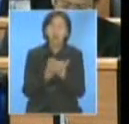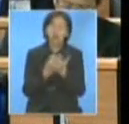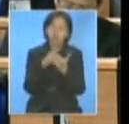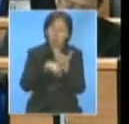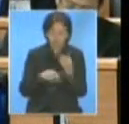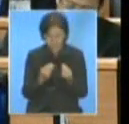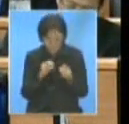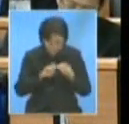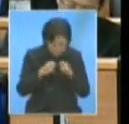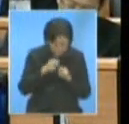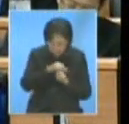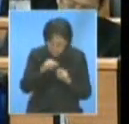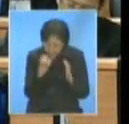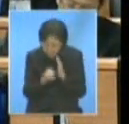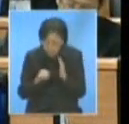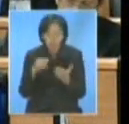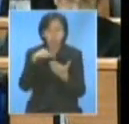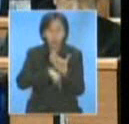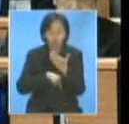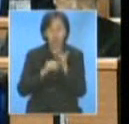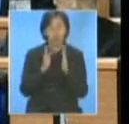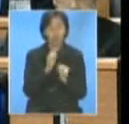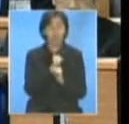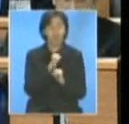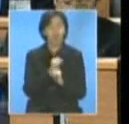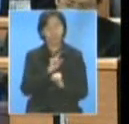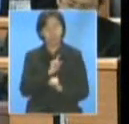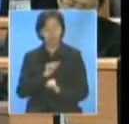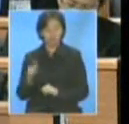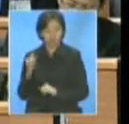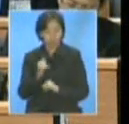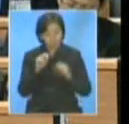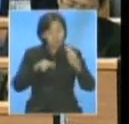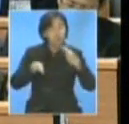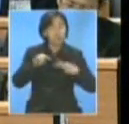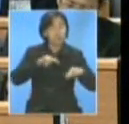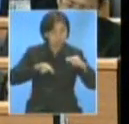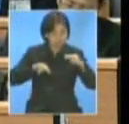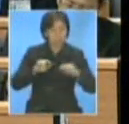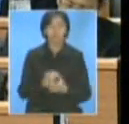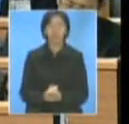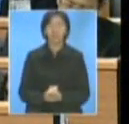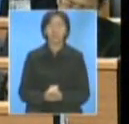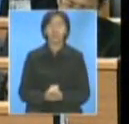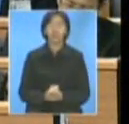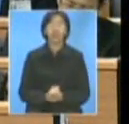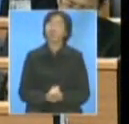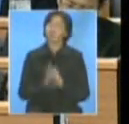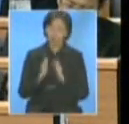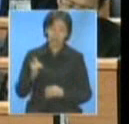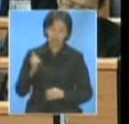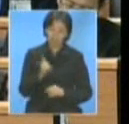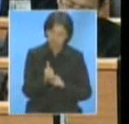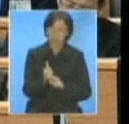ที่ดินนี่นะครับเจ้าหน้าที่และองค์กรอิสระที่ไปตรวจสอบท่านประธานเชื่อไหมครับว่าถูกลังแกครับ